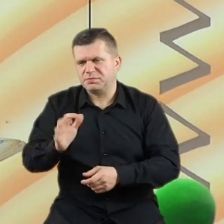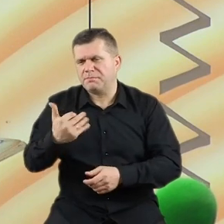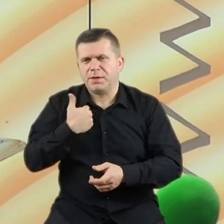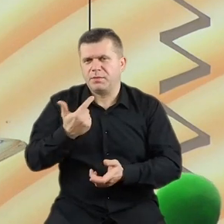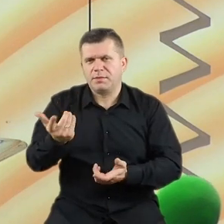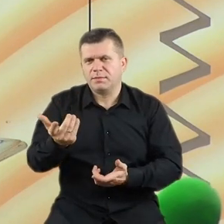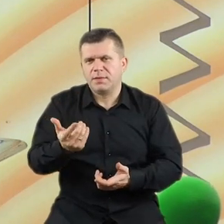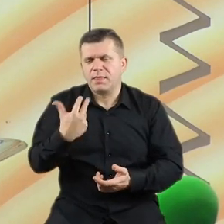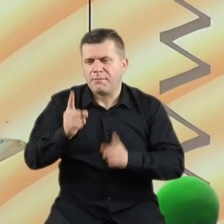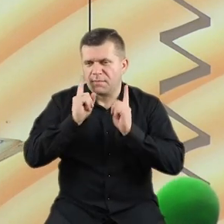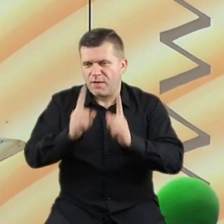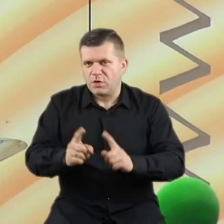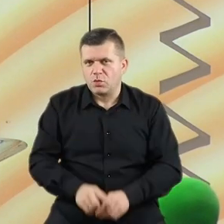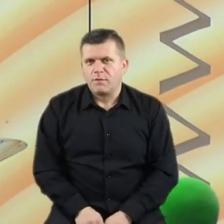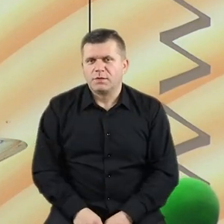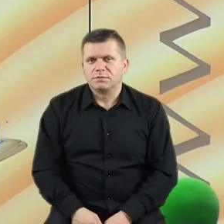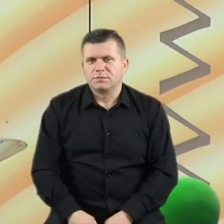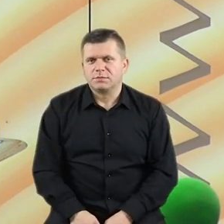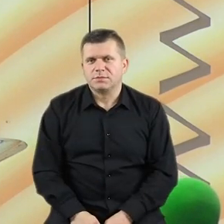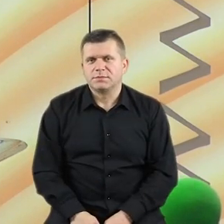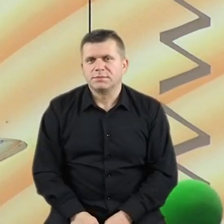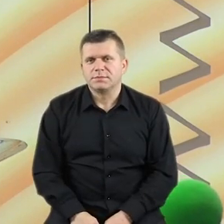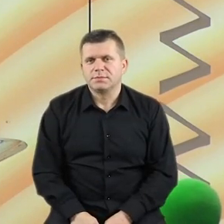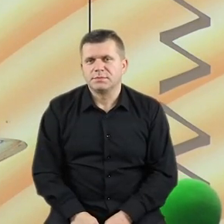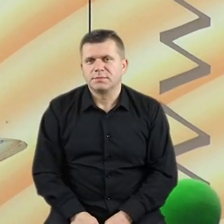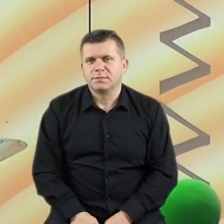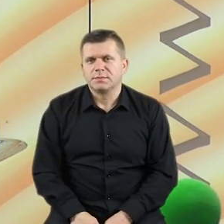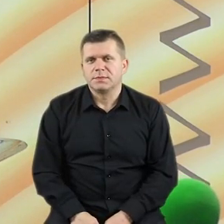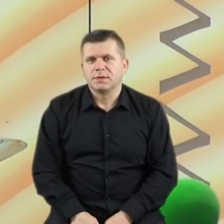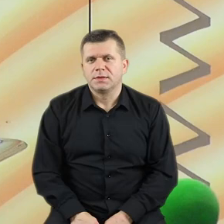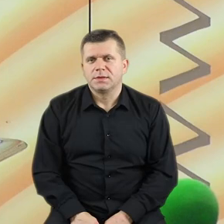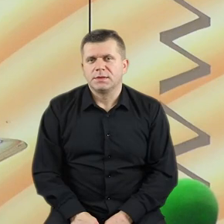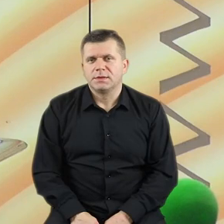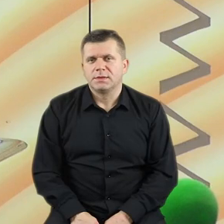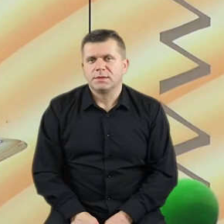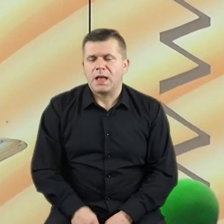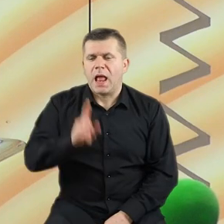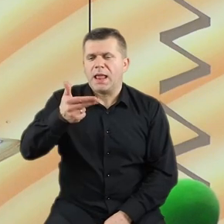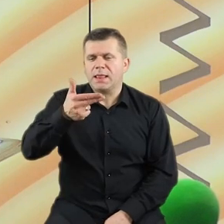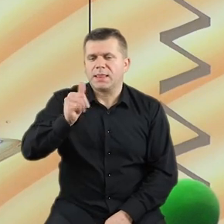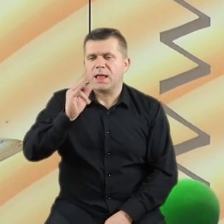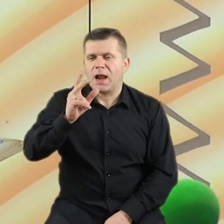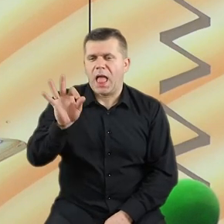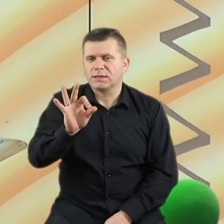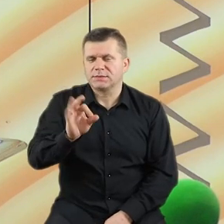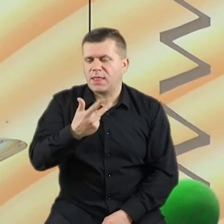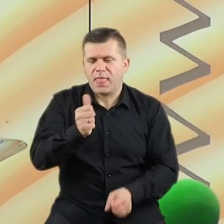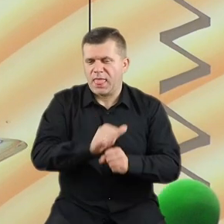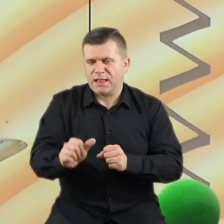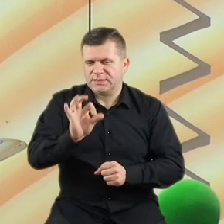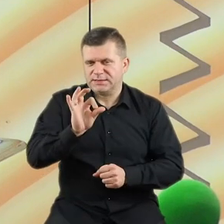jakieś tam nieprawidłowości rzekome, kiedy tam wszyscy popełniali nieprawidłowości. Ale Niklas nie jest